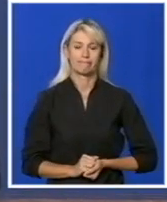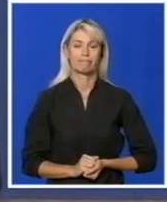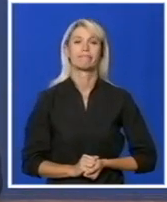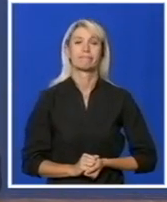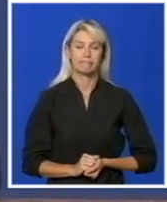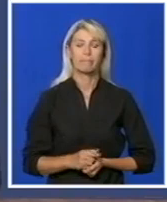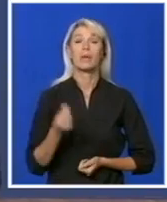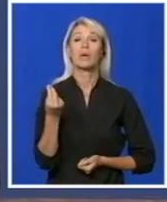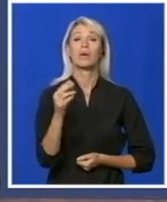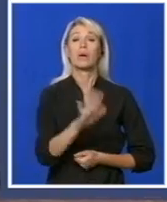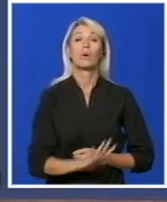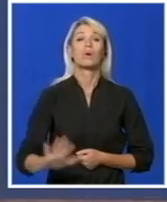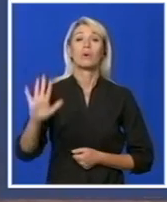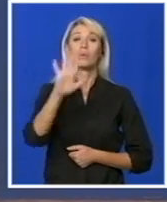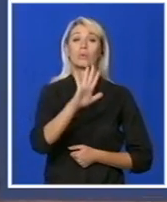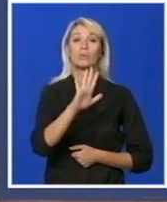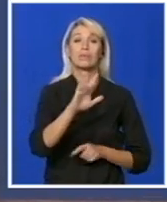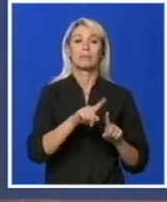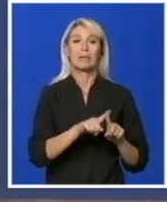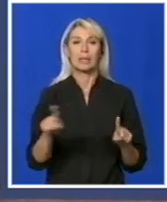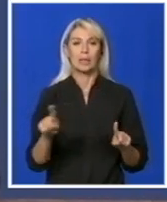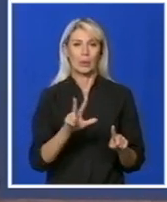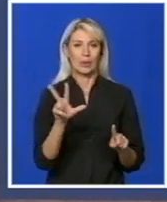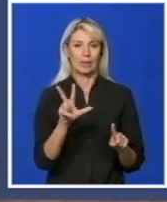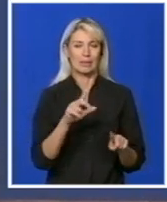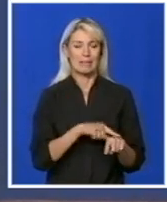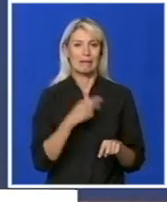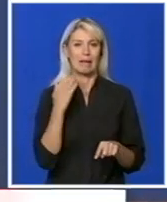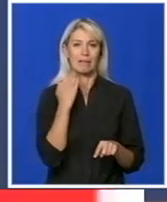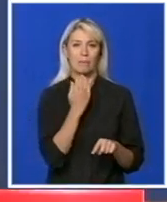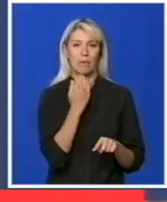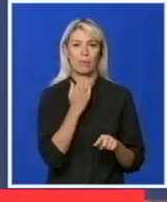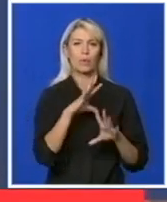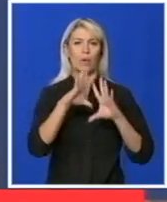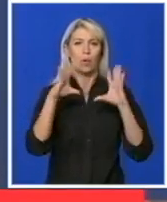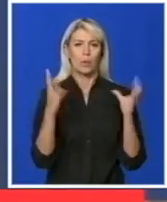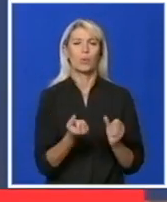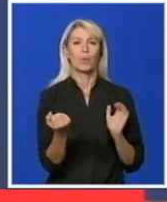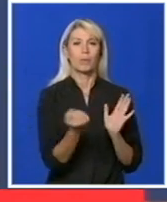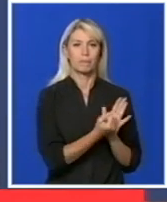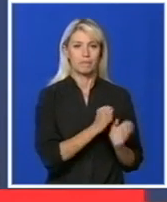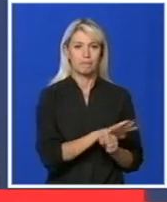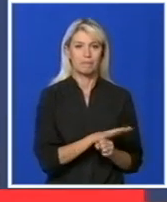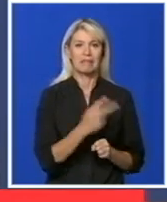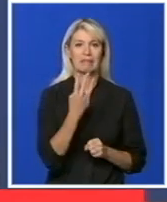U Republici Srbiji do 15 časova registrovano je ukupno